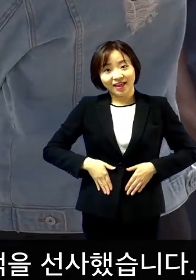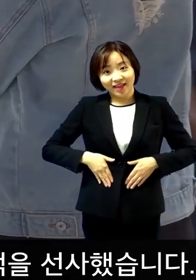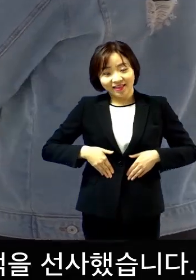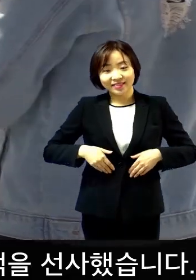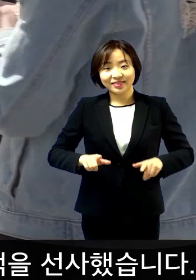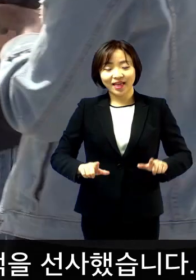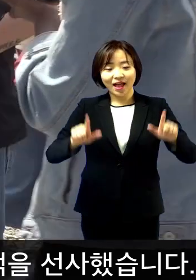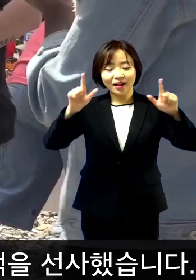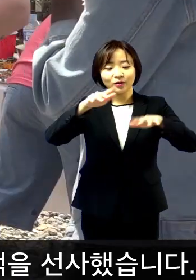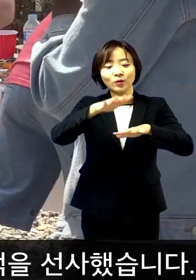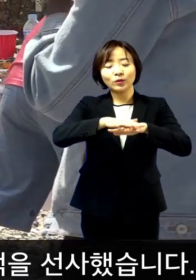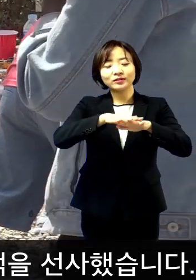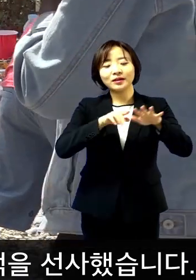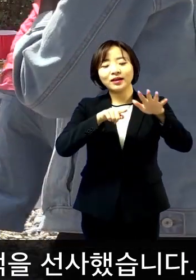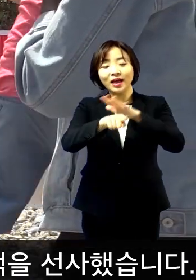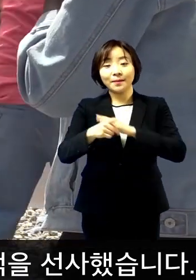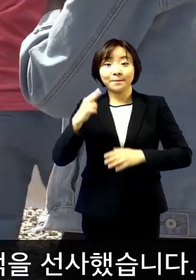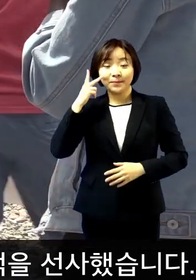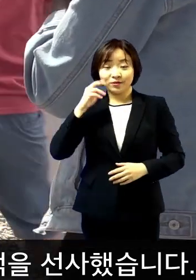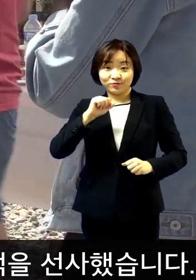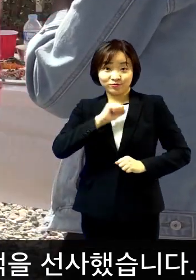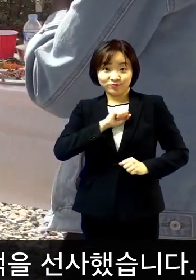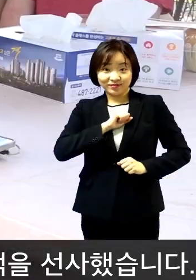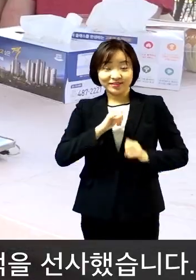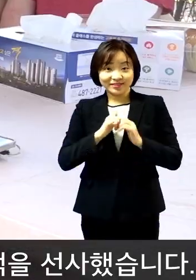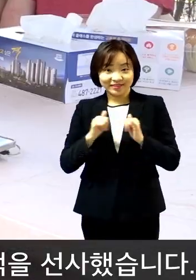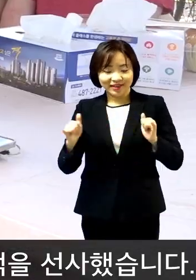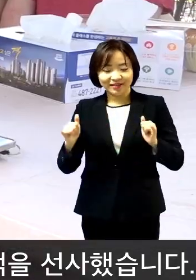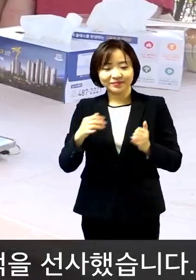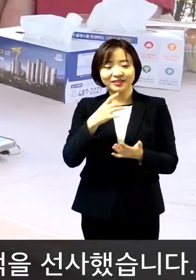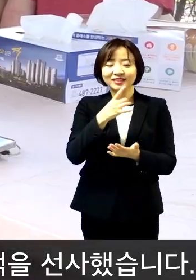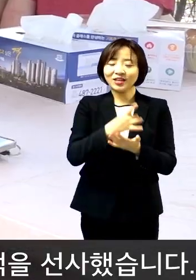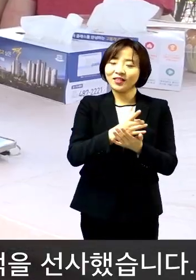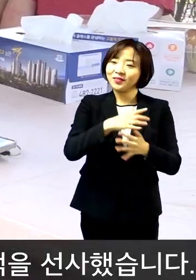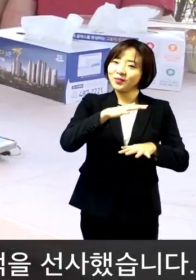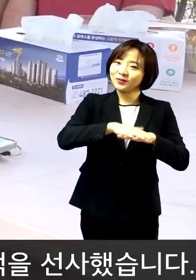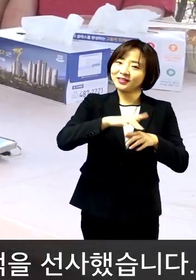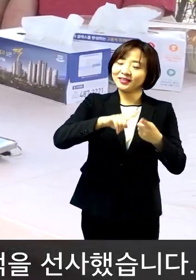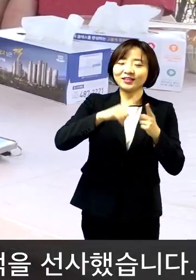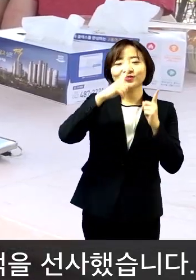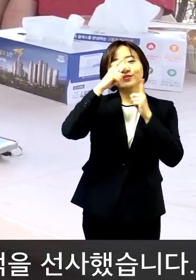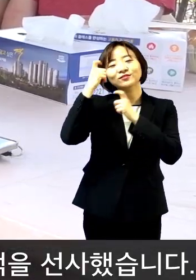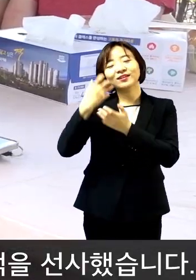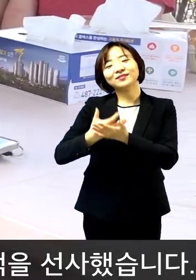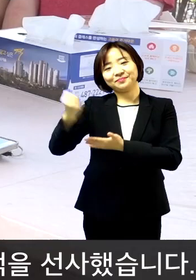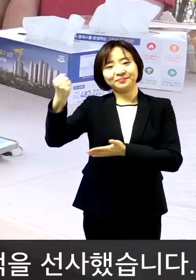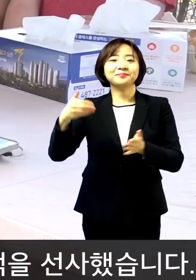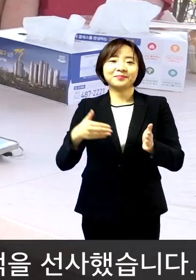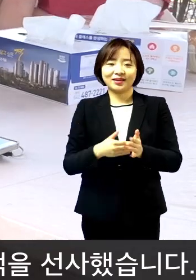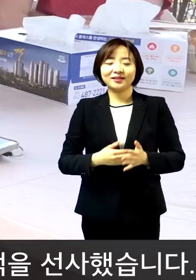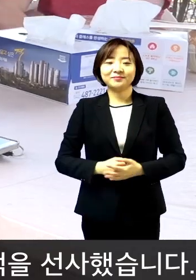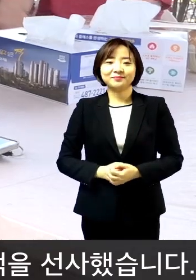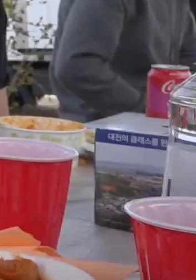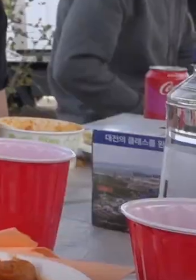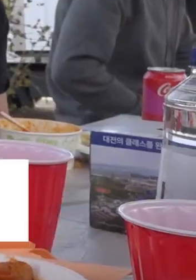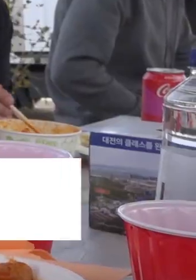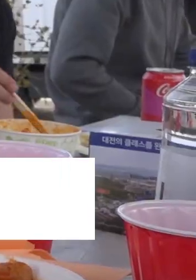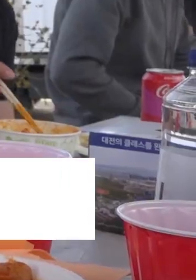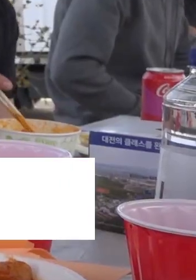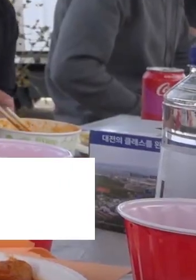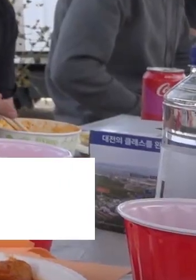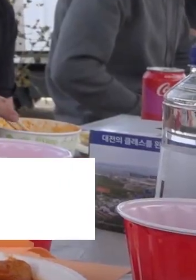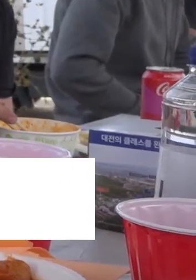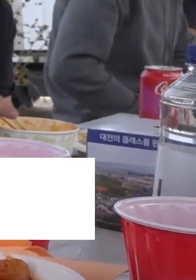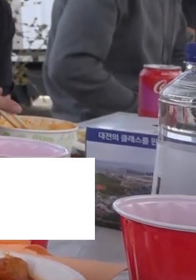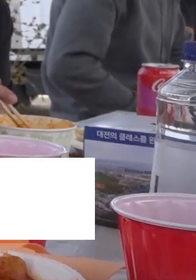봄날 농장을 방문한 주한 미군들에게 천안 농가에 대한 아름다운 추억을 선사했습니다. Yes,